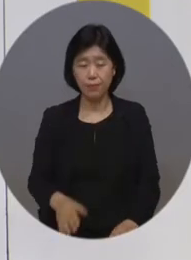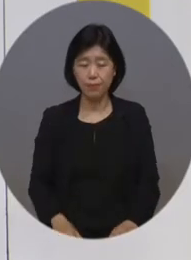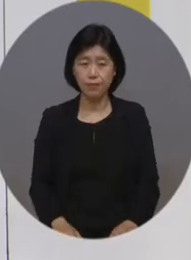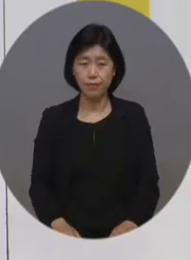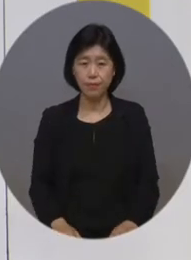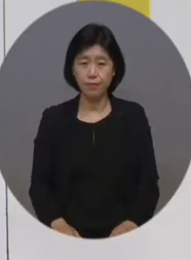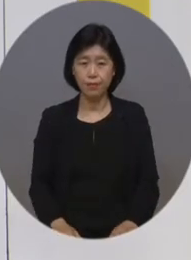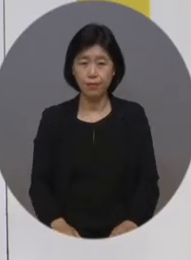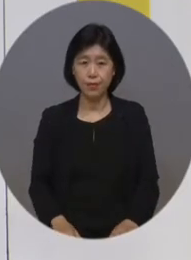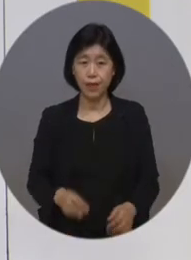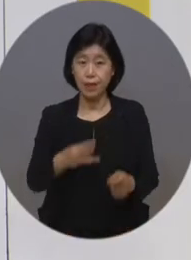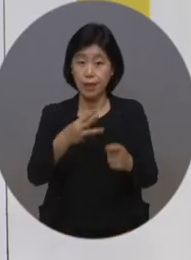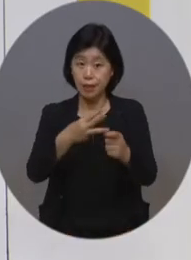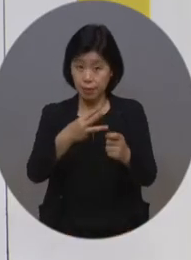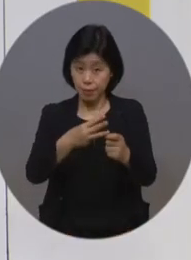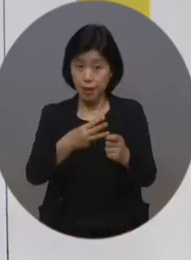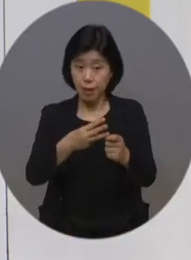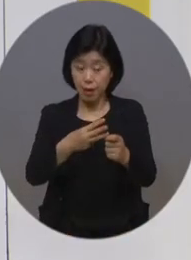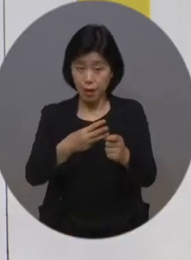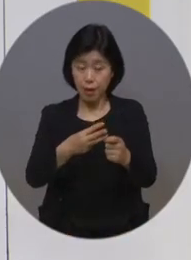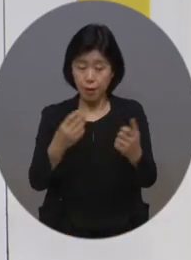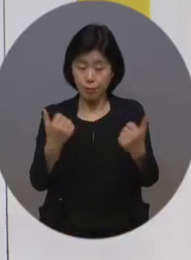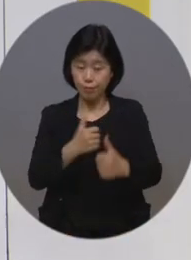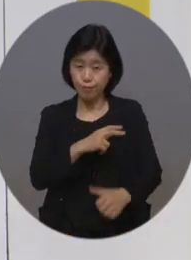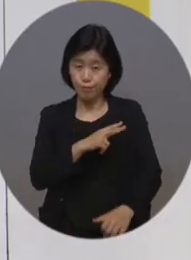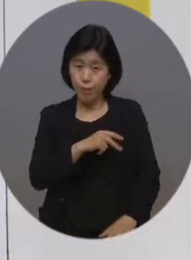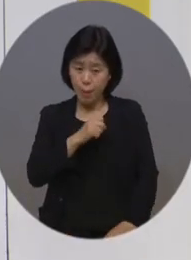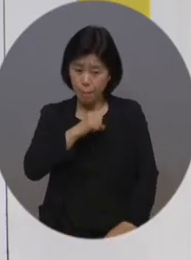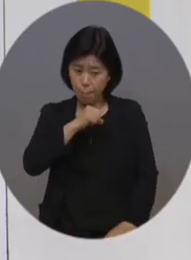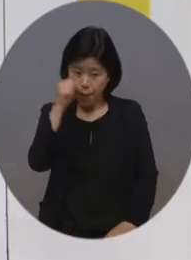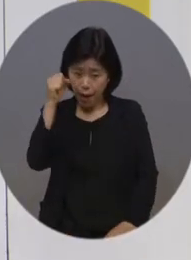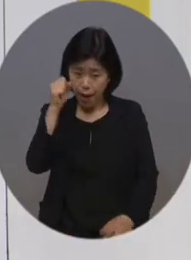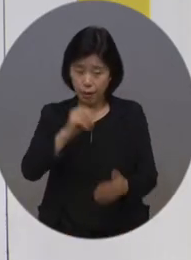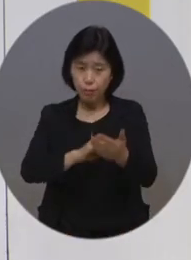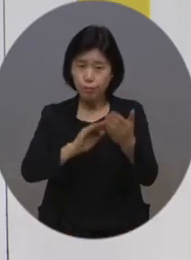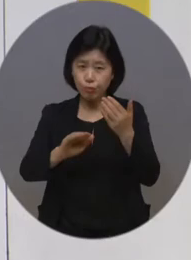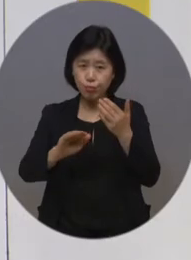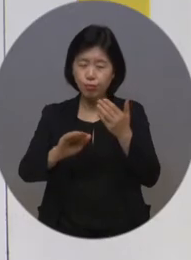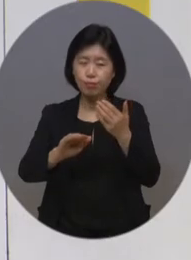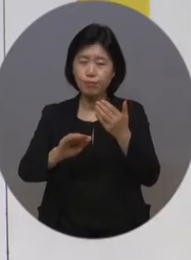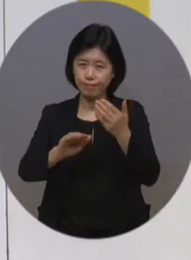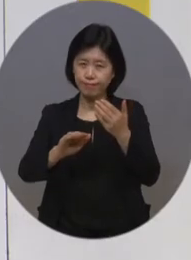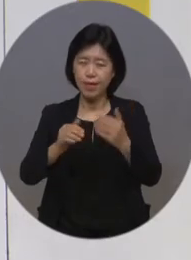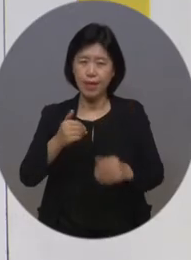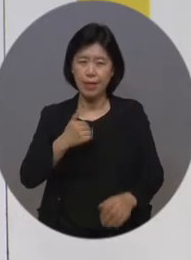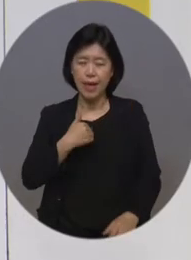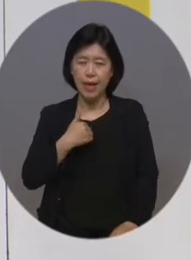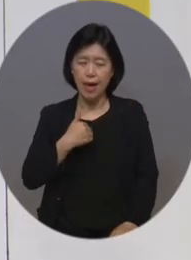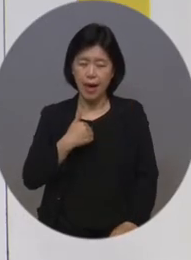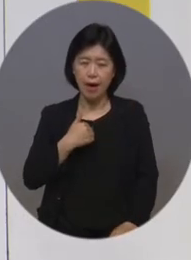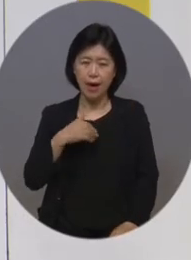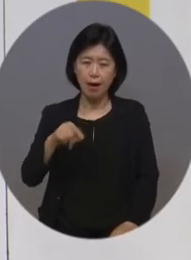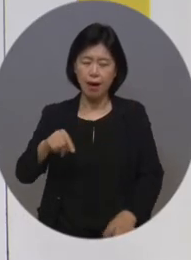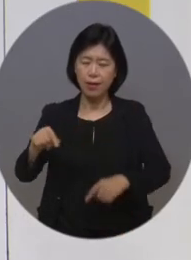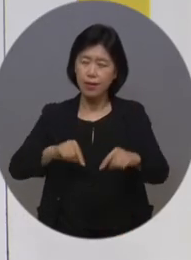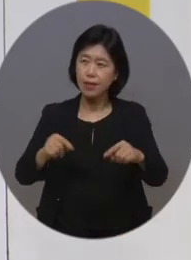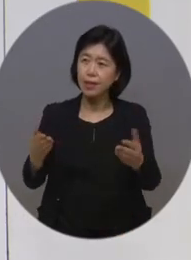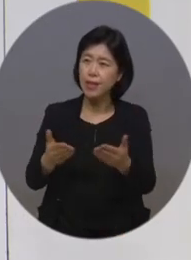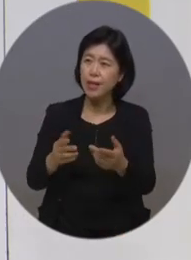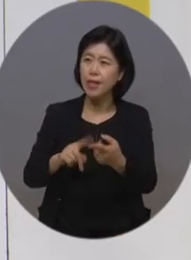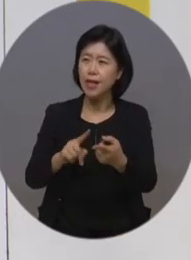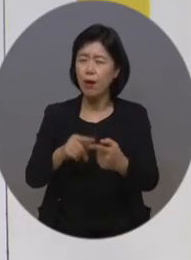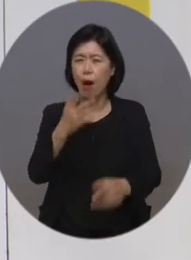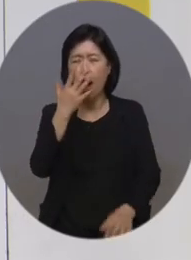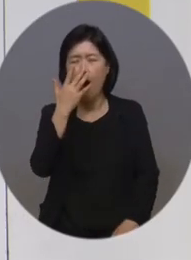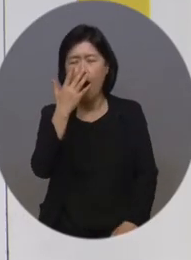자리 자체의 이 집착하고 안주 않은 마음도 생길까봐 요즘 그래서 정치 개혁 먹잖아요 그러니깐요